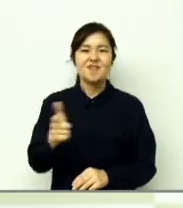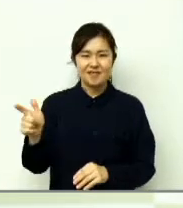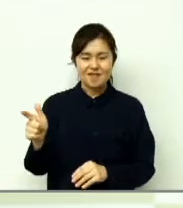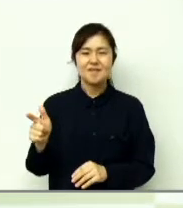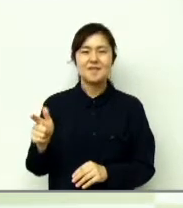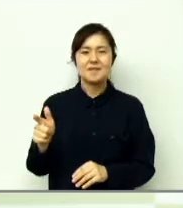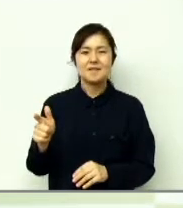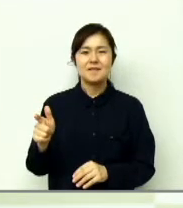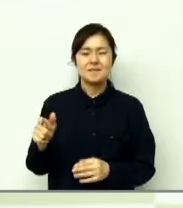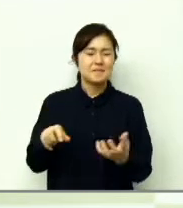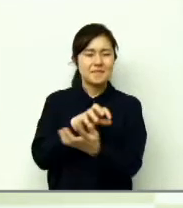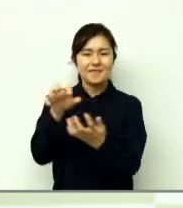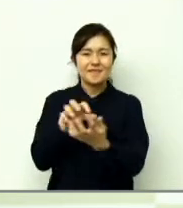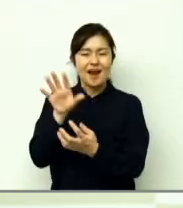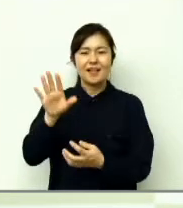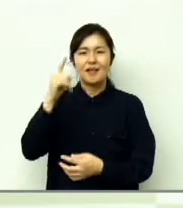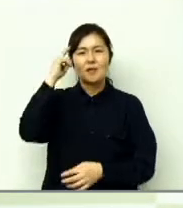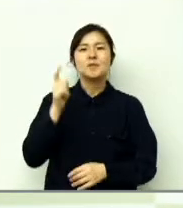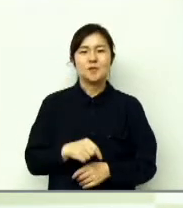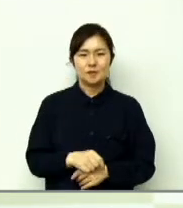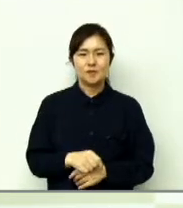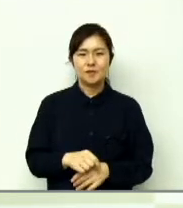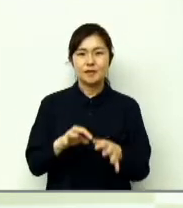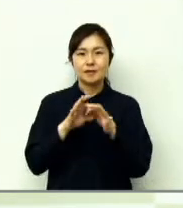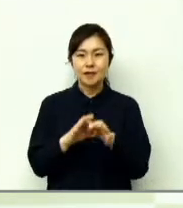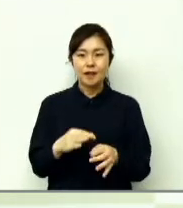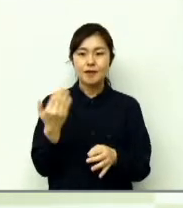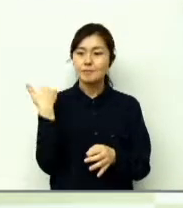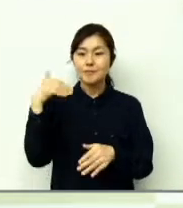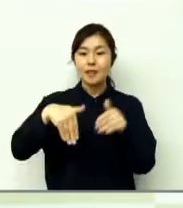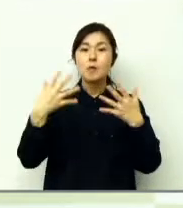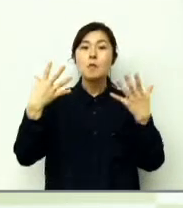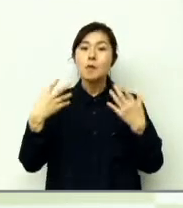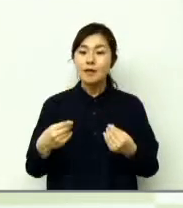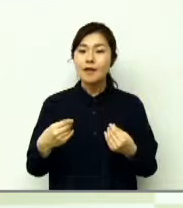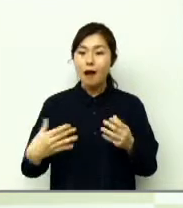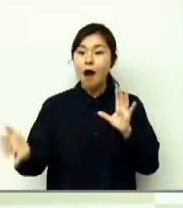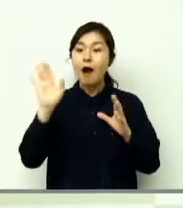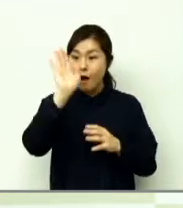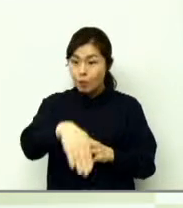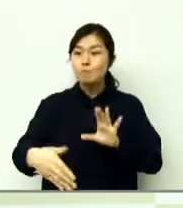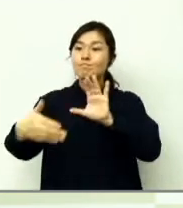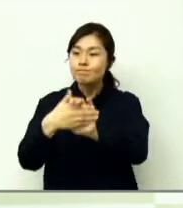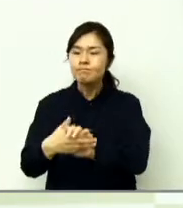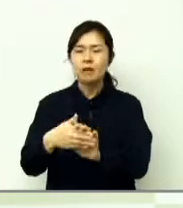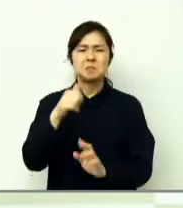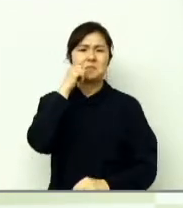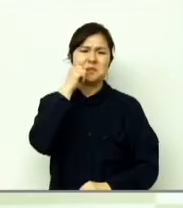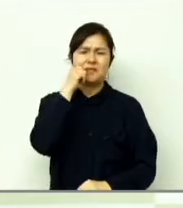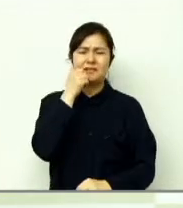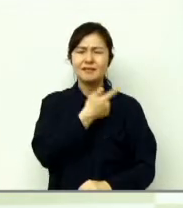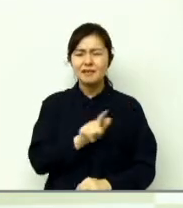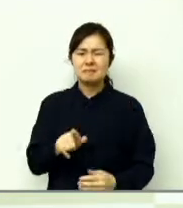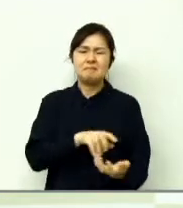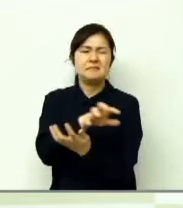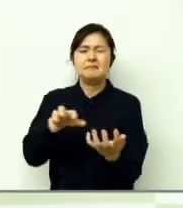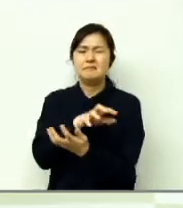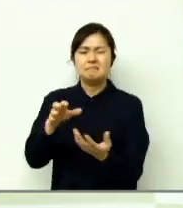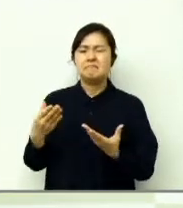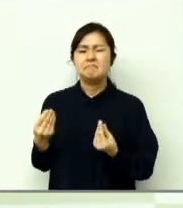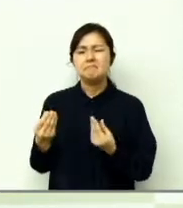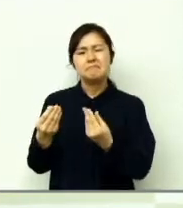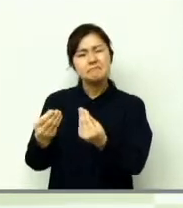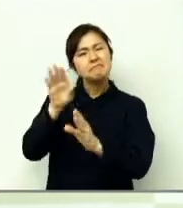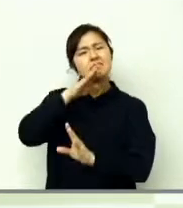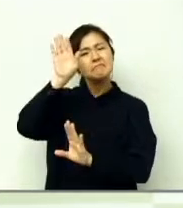終わってすぐということでは十分にまだ心の整理もできていないという状況にあるのかなというふうには、客観的